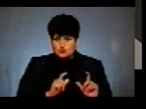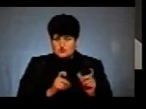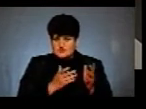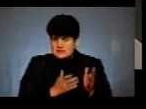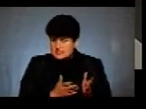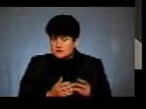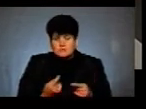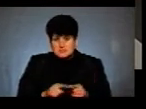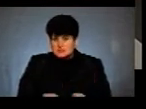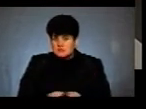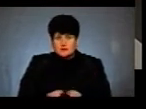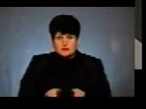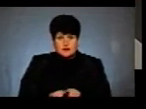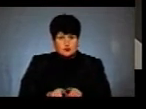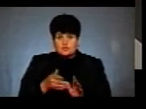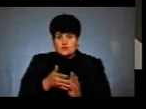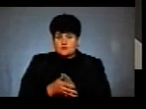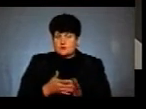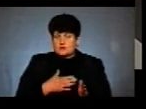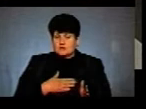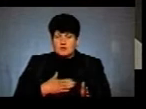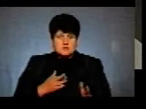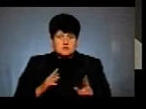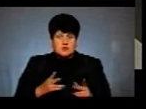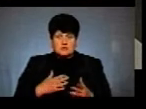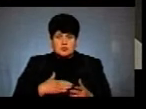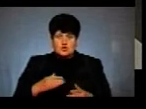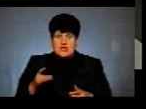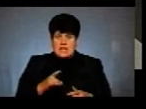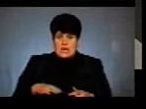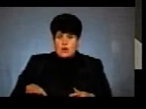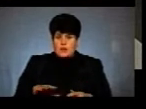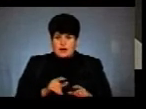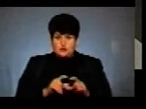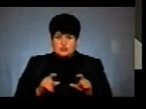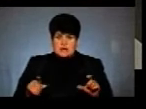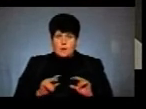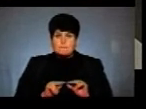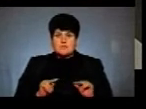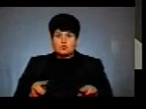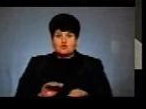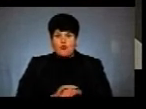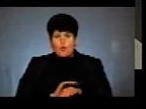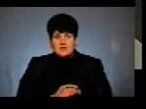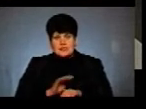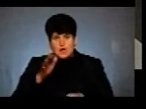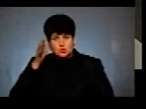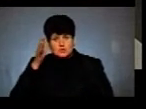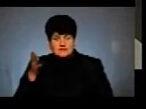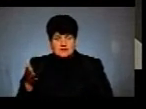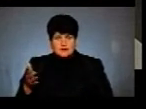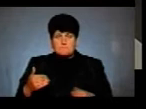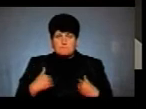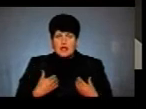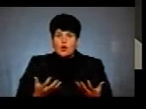теж визнання нас як своєрідного регіонального закладу педагогічної, гуманітарної освіти. Тобто